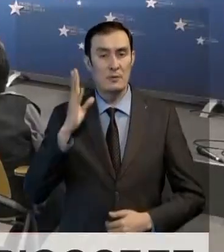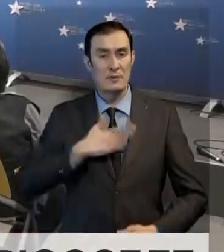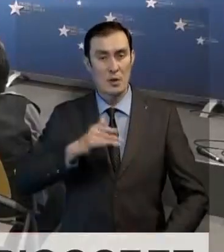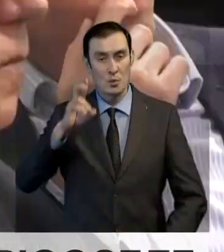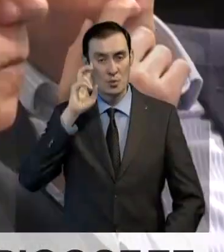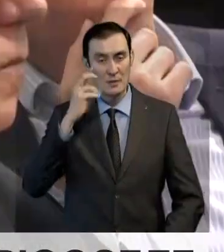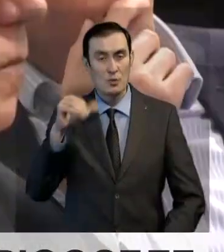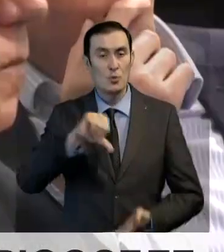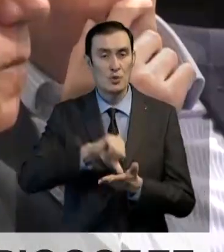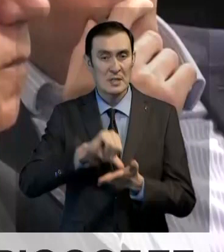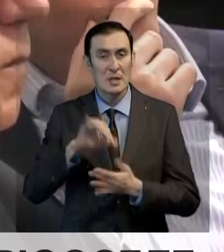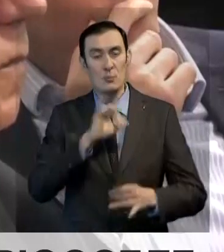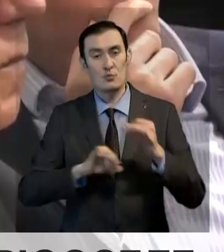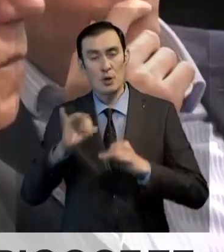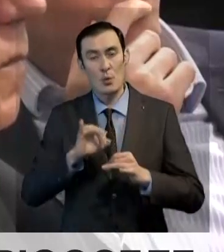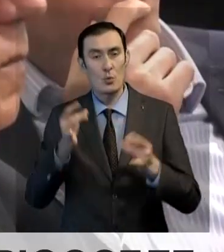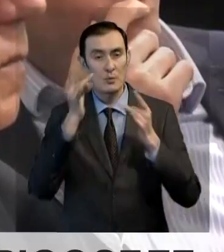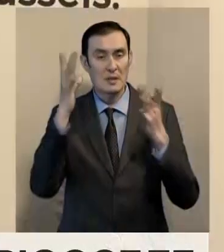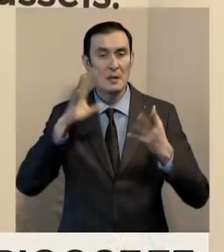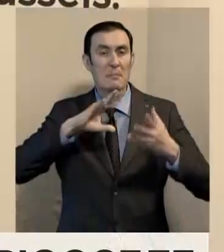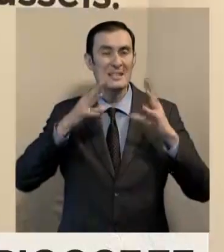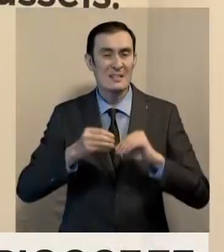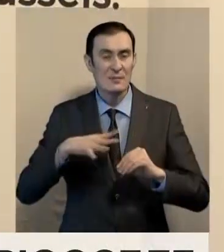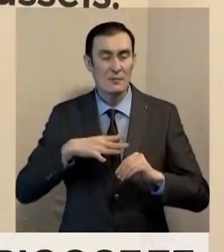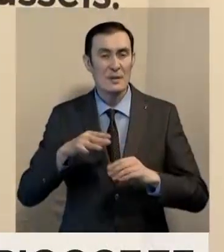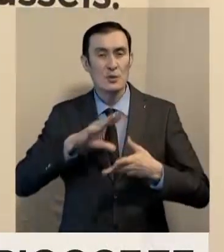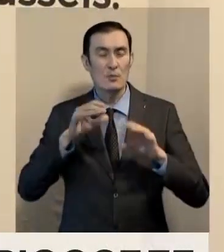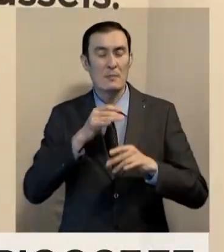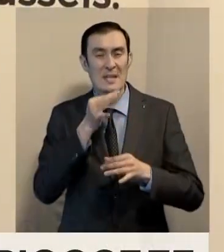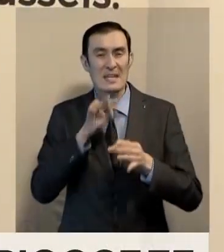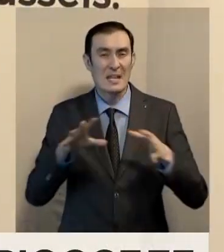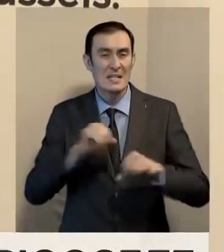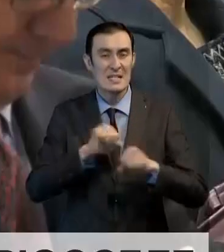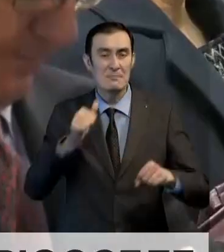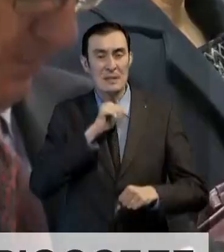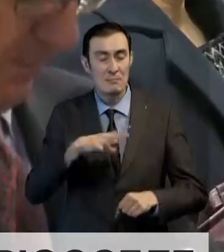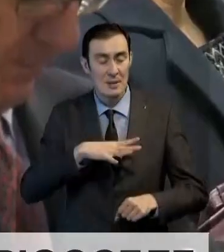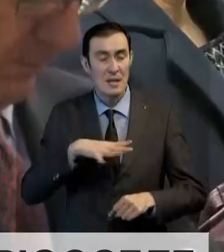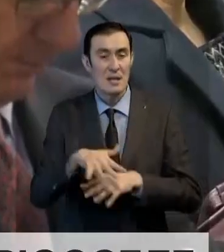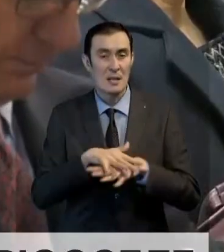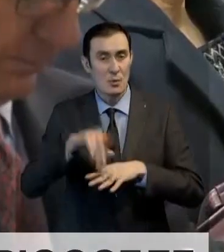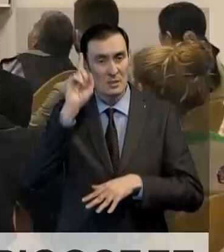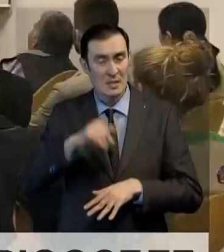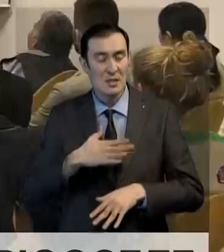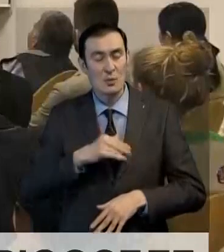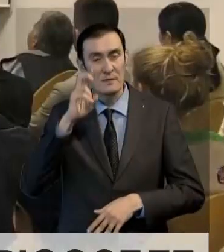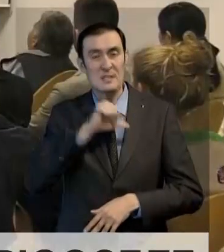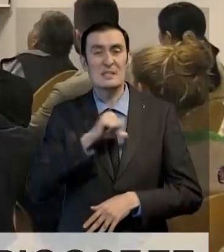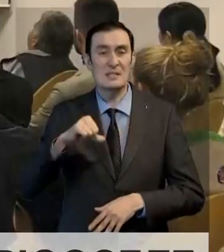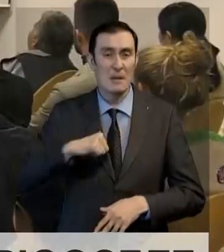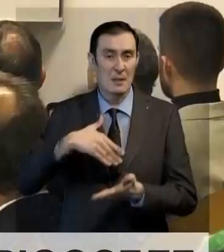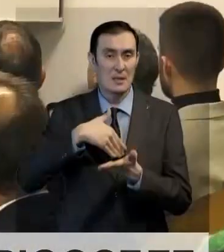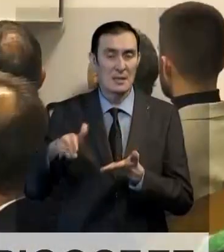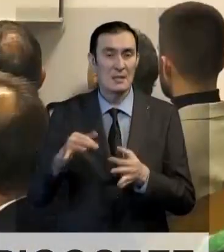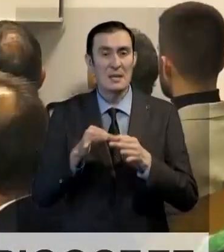страны. И участники говорили о гуманитарных последствиях ядерных испытаний. Казахстанцы знают о них не понаслышке. Наша страна добровольно